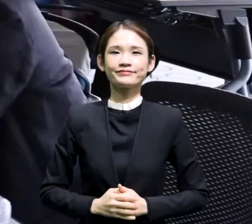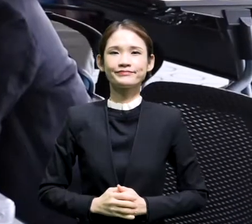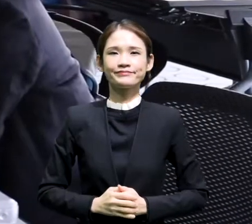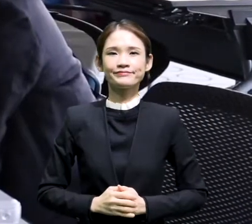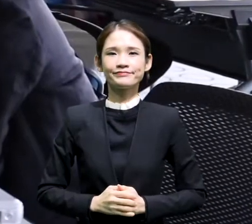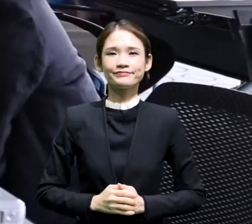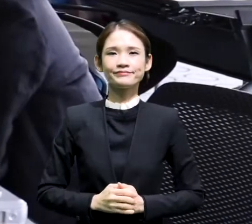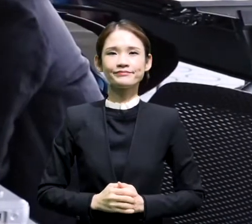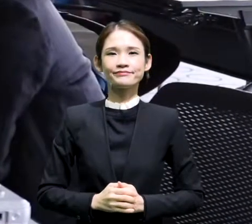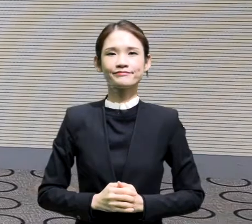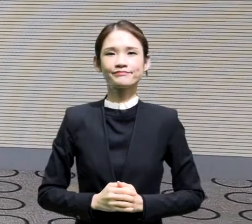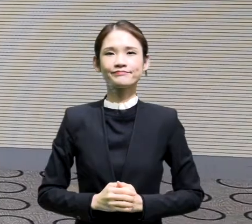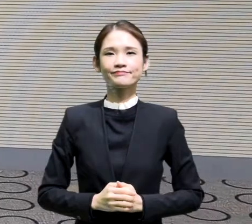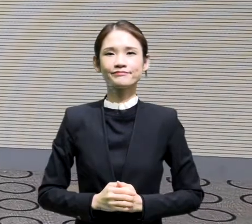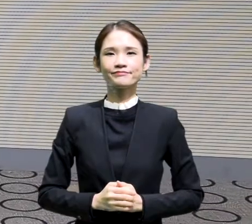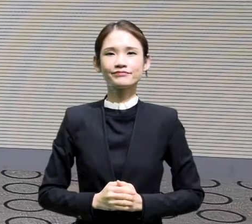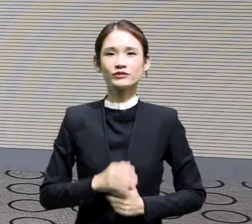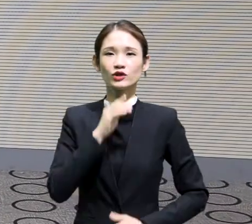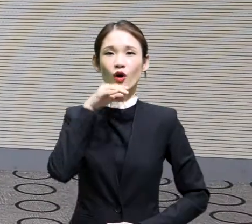자리였습니다.